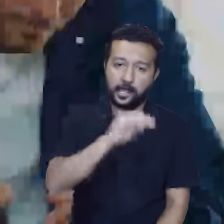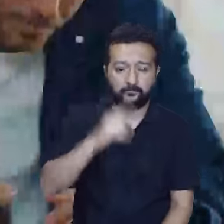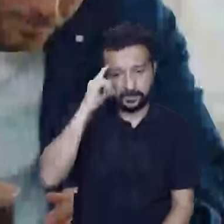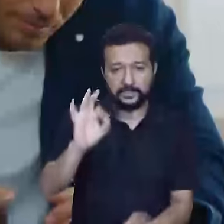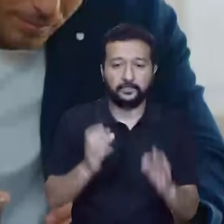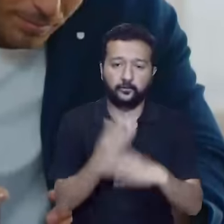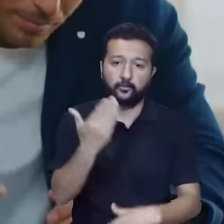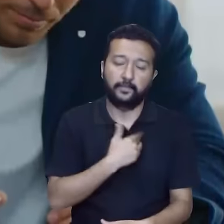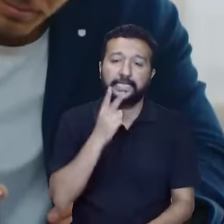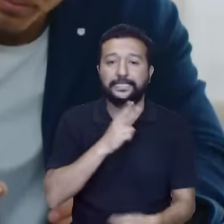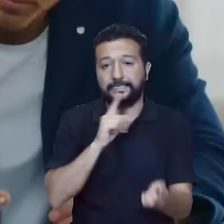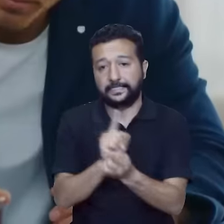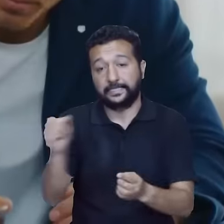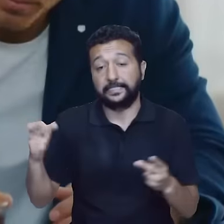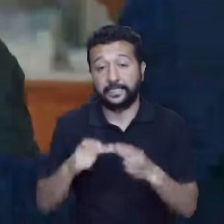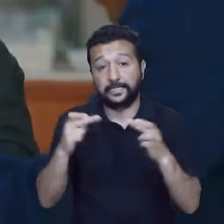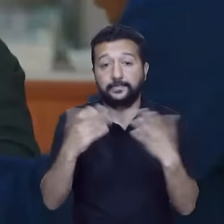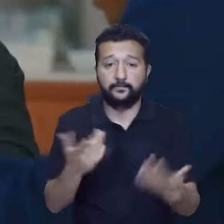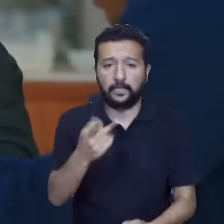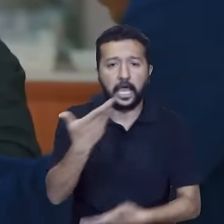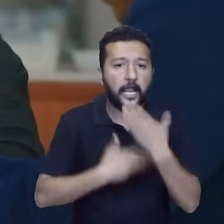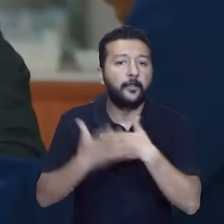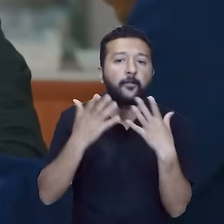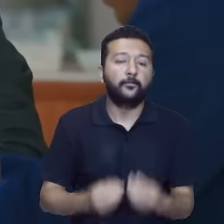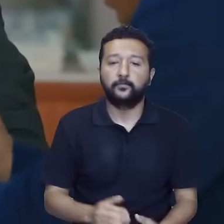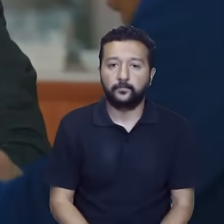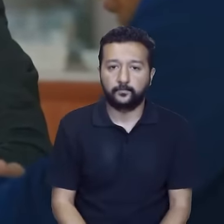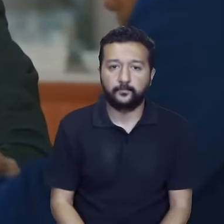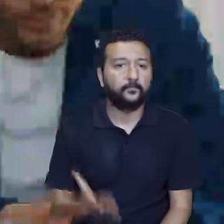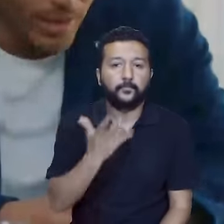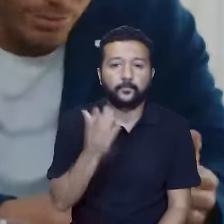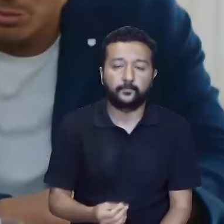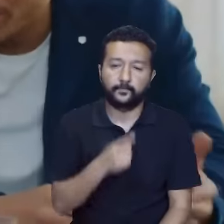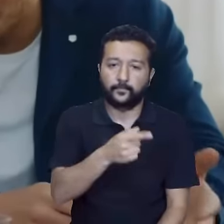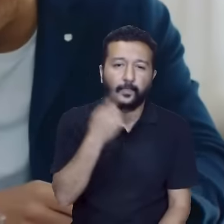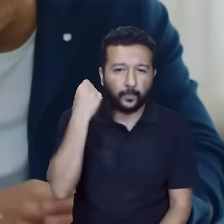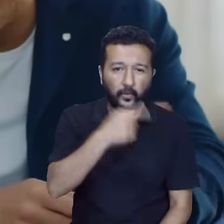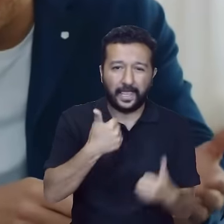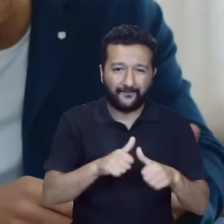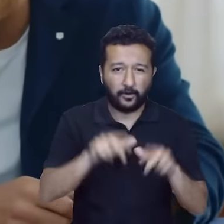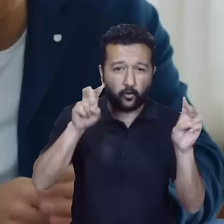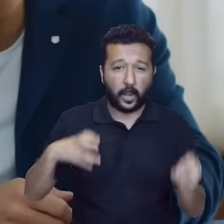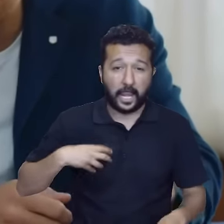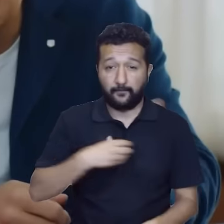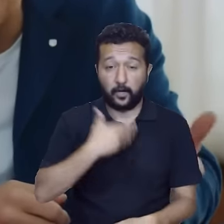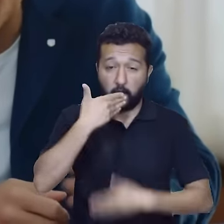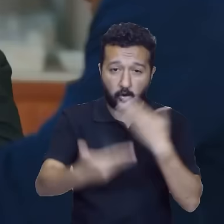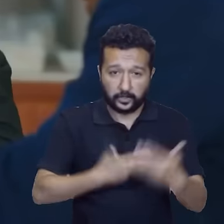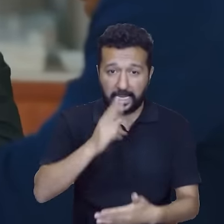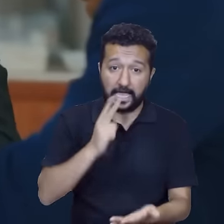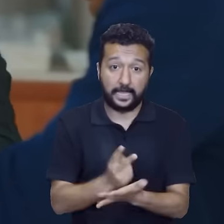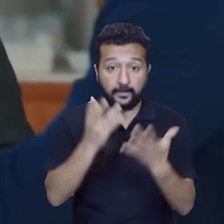başına geliyor. Ben de teyzenle tartıştım biraz. Anlatsana, ne oldu? Hayırdır? Abi dün şu evlilik meselesini annemlerle konuşalım